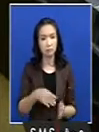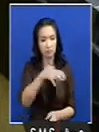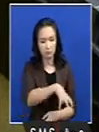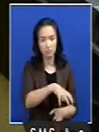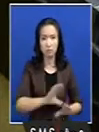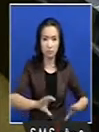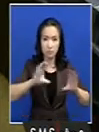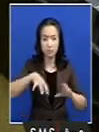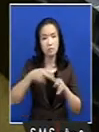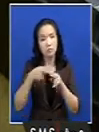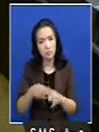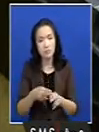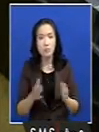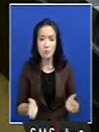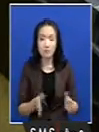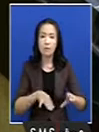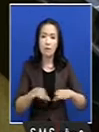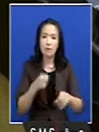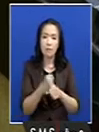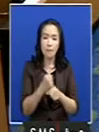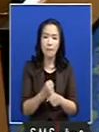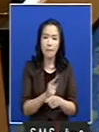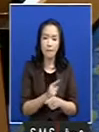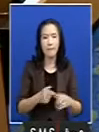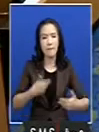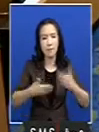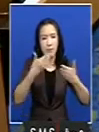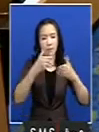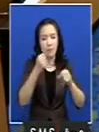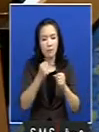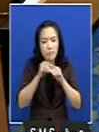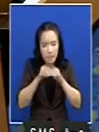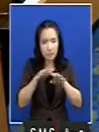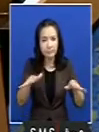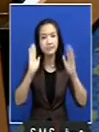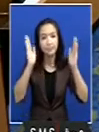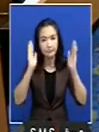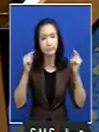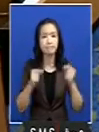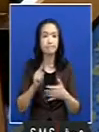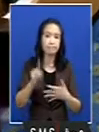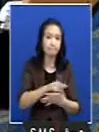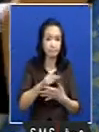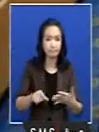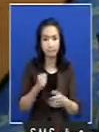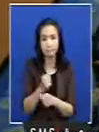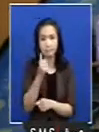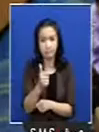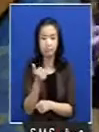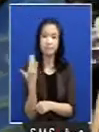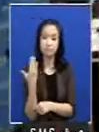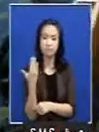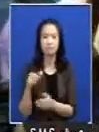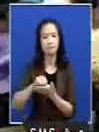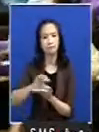งานของรัฐหรือภาคเอกชนดำเนินการจัดกิจกรรมเพื่อเผยแพร่และประชาสัมพันธ์การออกเสียงประชามติ